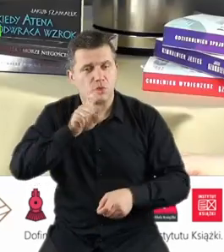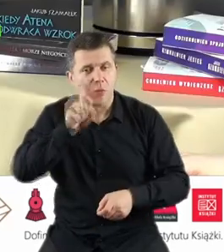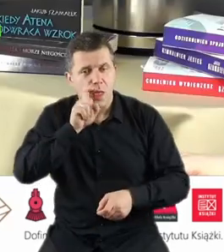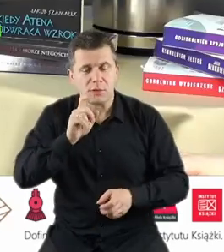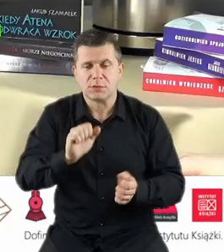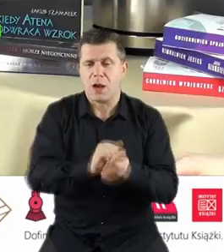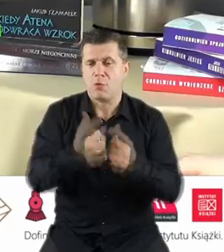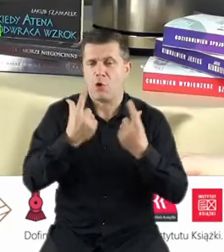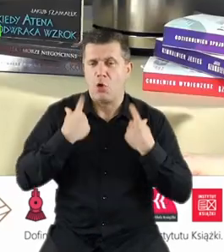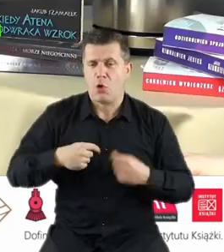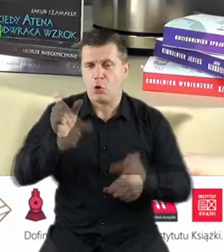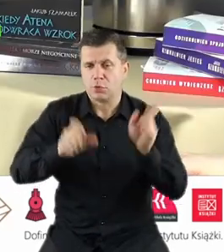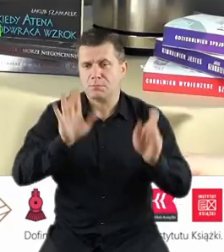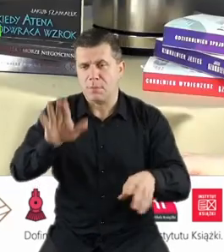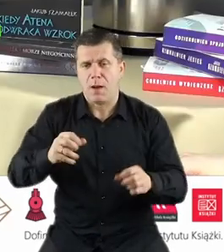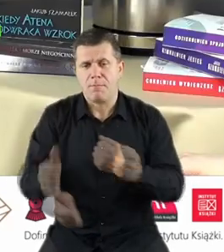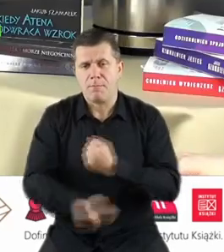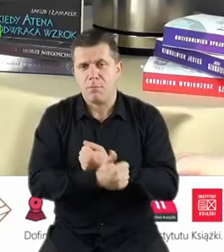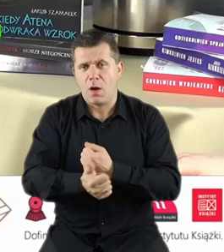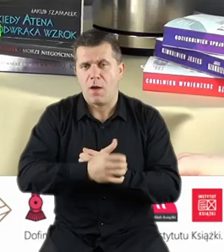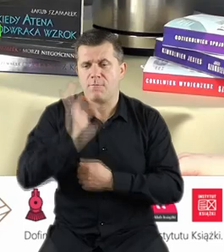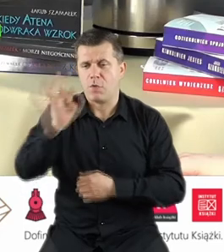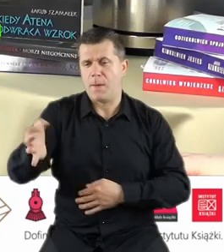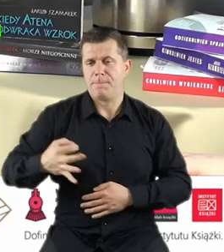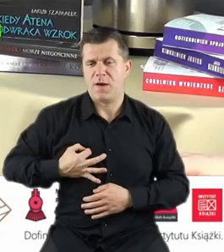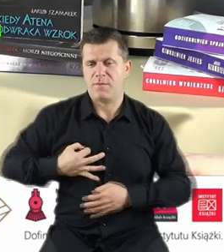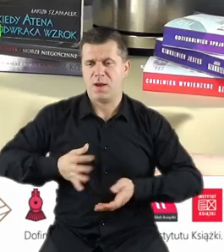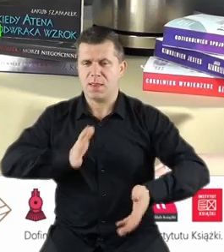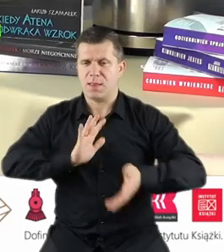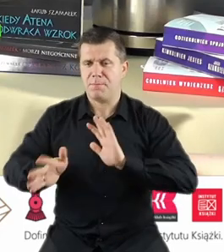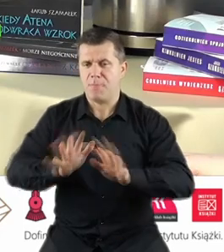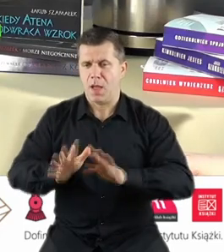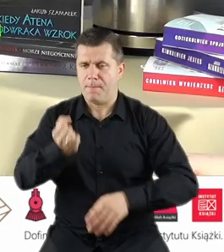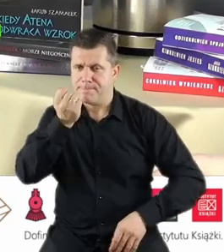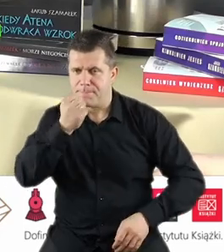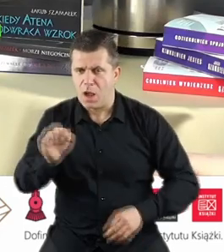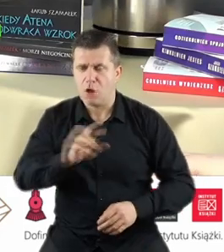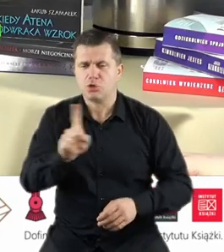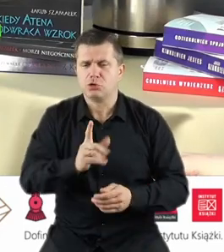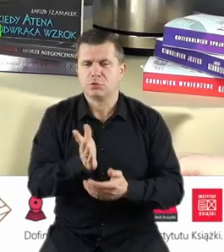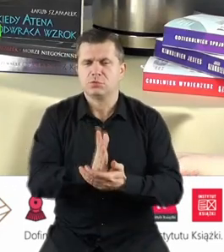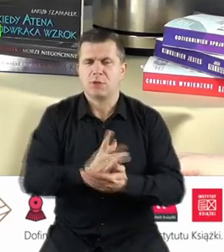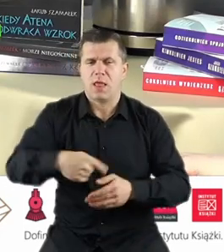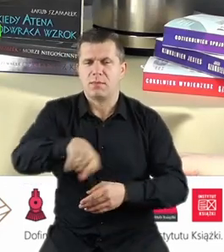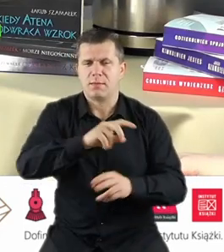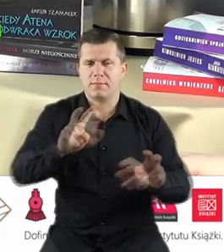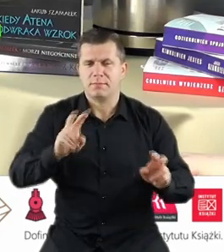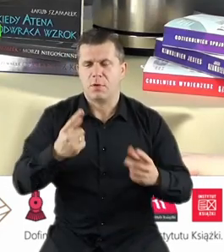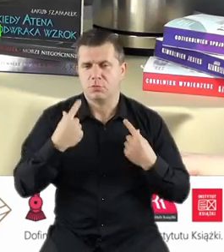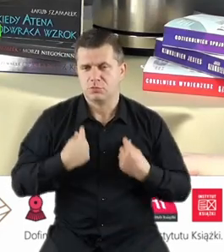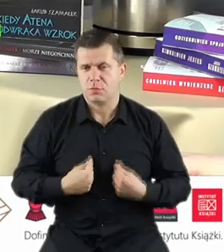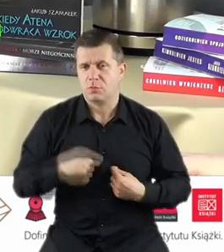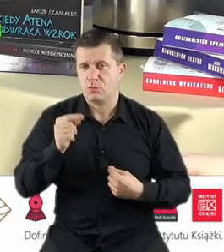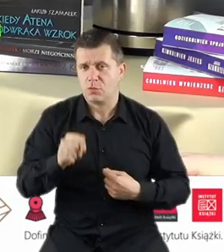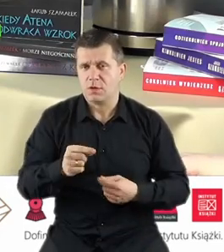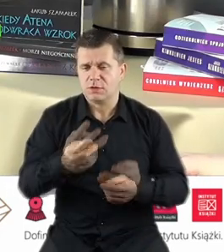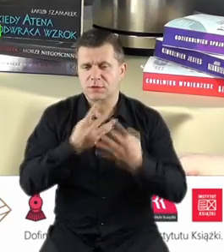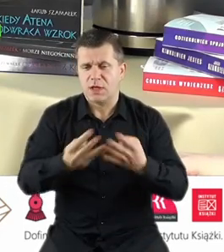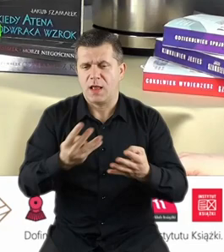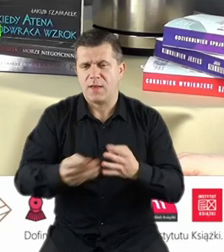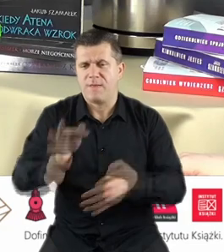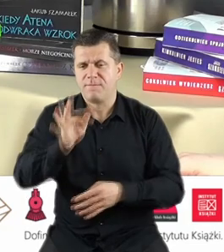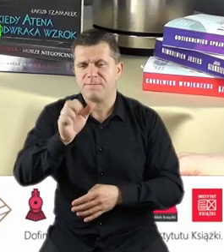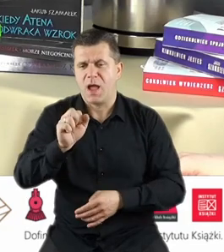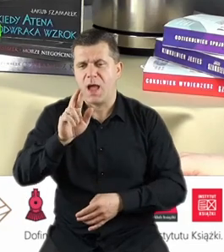mają jakieś powody, żeby rzeczywiście o tą swoją prywatność zadbać jeszcze bardziej niż przeciętny Kowalski, to tak, no, to saszetka Faradaya jest jakimś